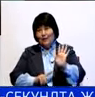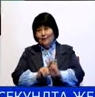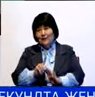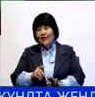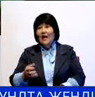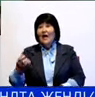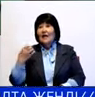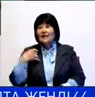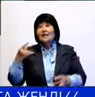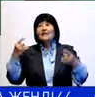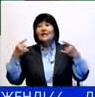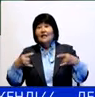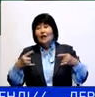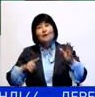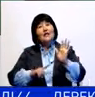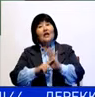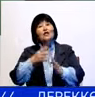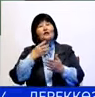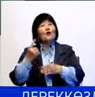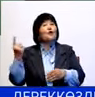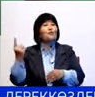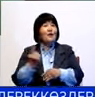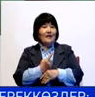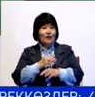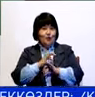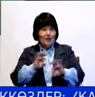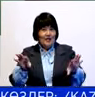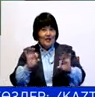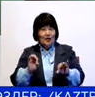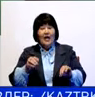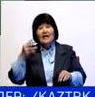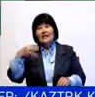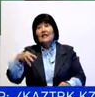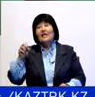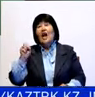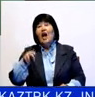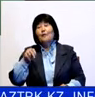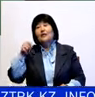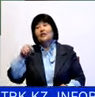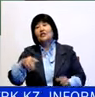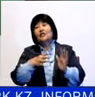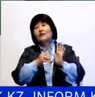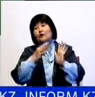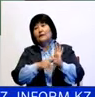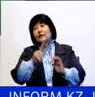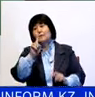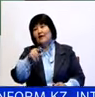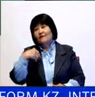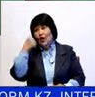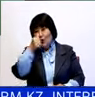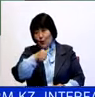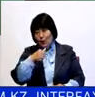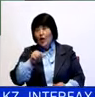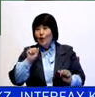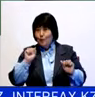кызылординское телевидение начинает свою первую передачу 30 апреля 1991 года